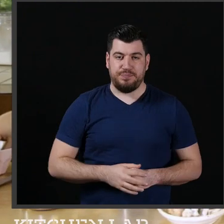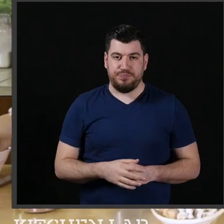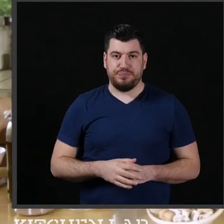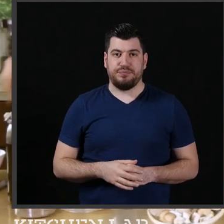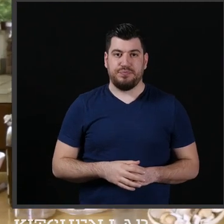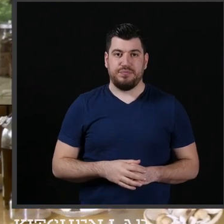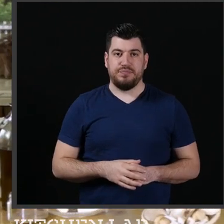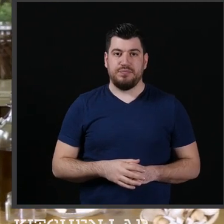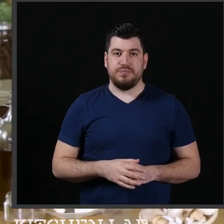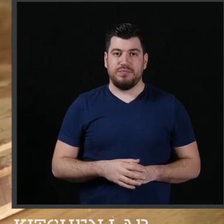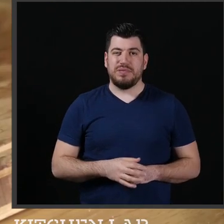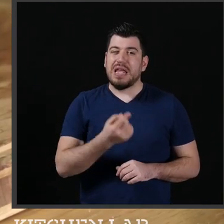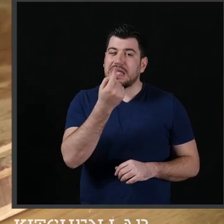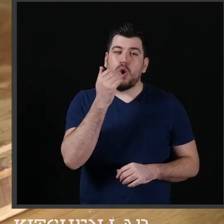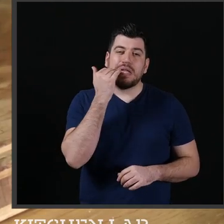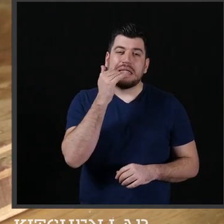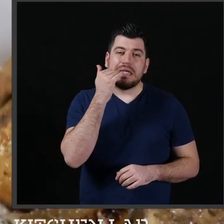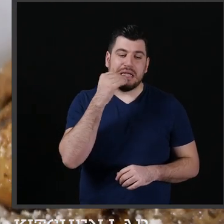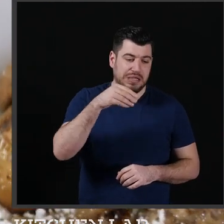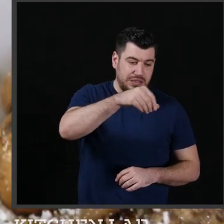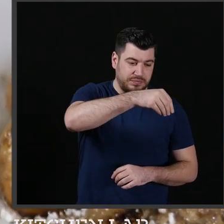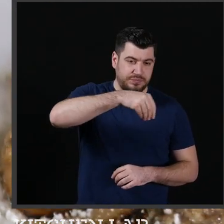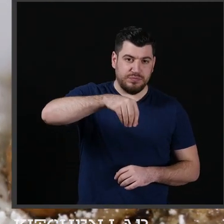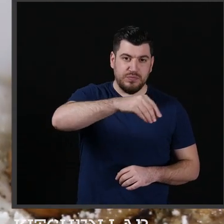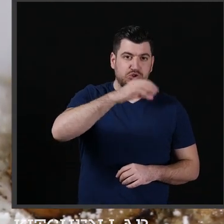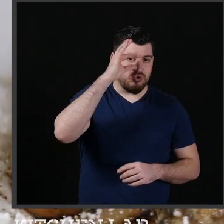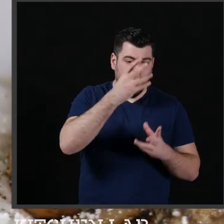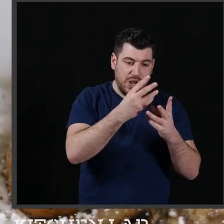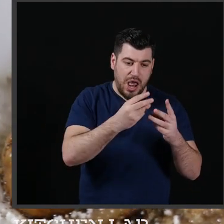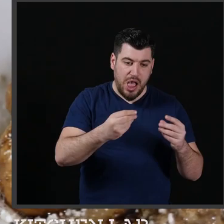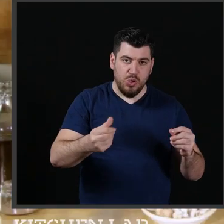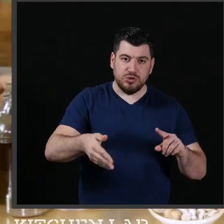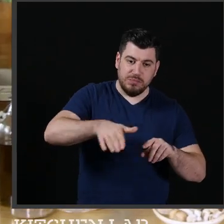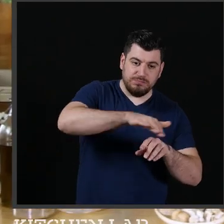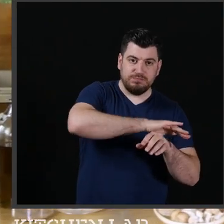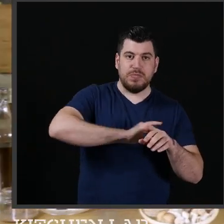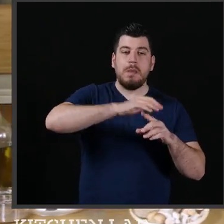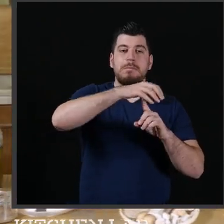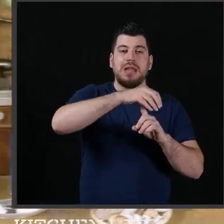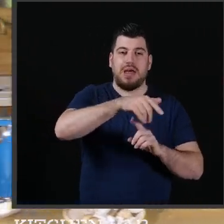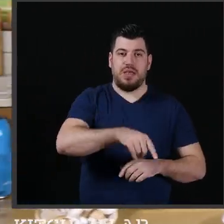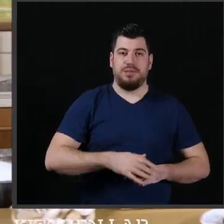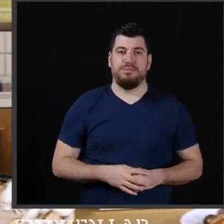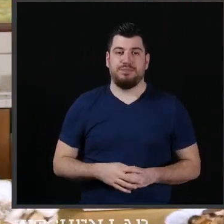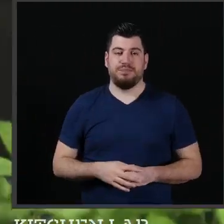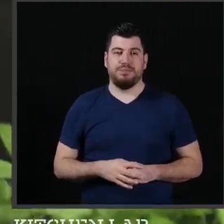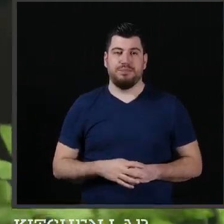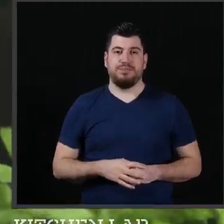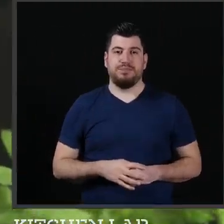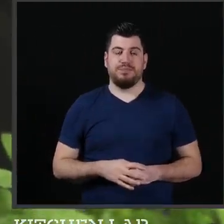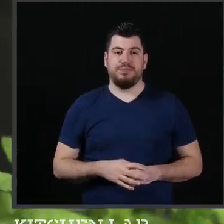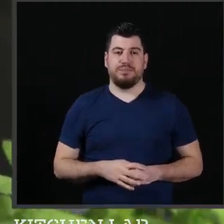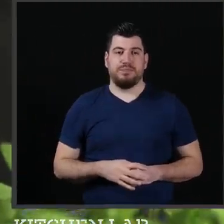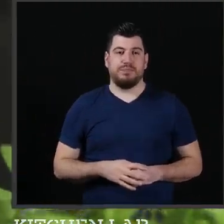Και ελάχιστη παρμεζάνα να λιώσει πάνω στα μανιταράκια μου. Ψέματα, όχι και.